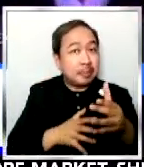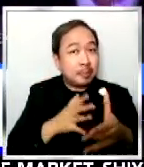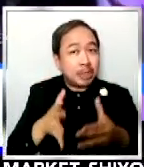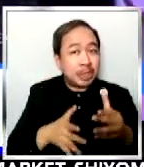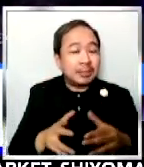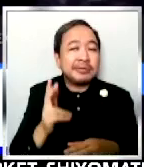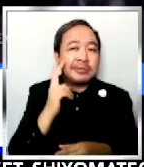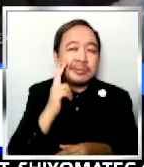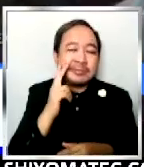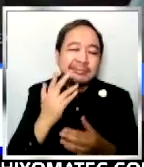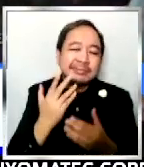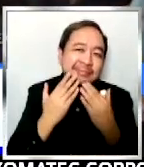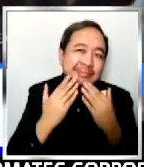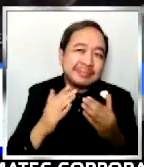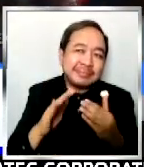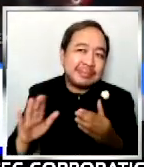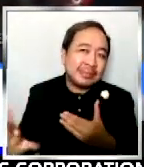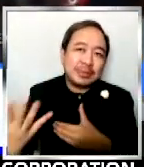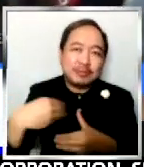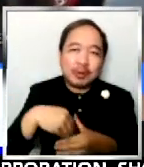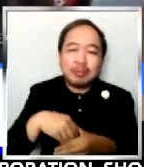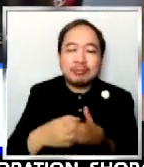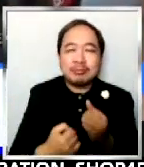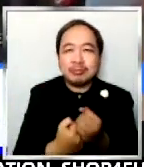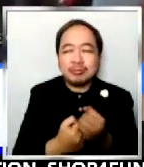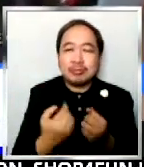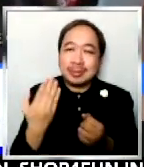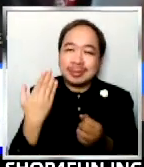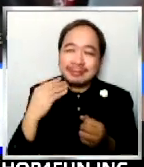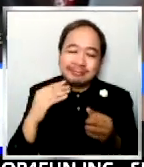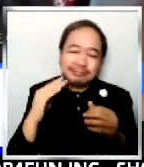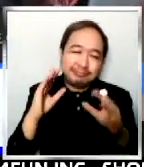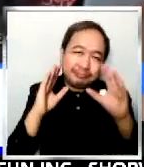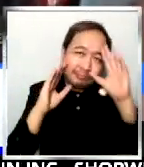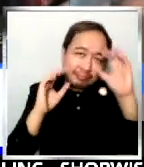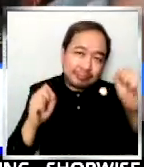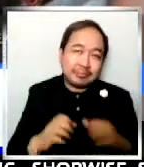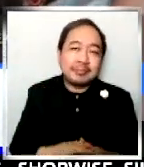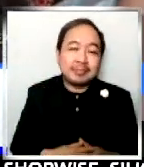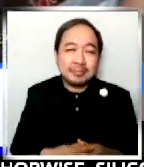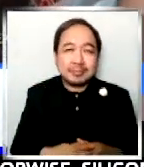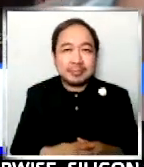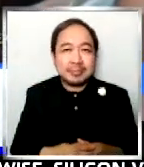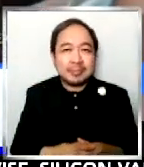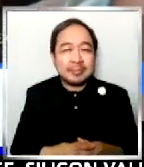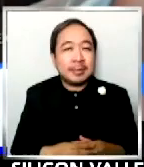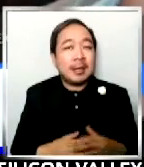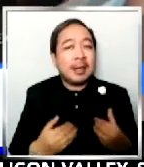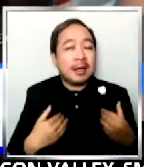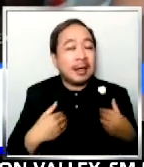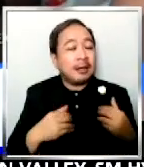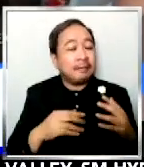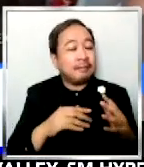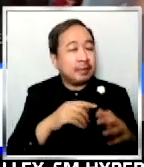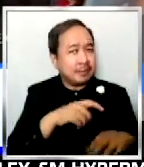kanyang pagkapangulo. There's a time to start and a time to